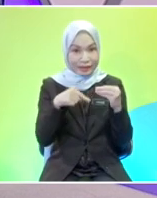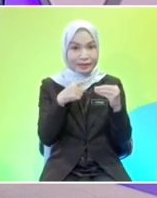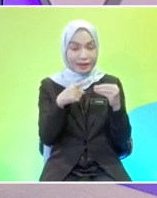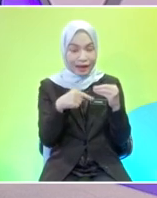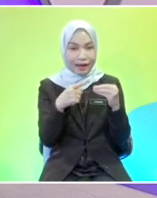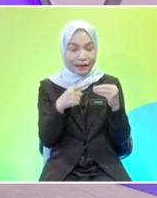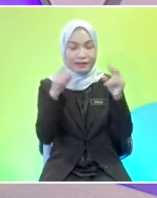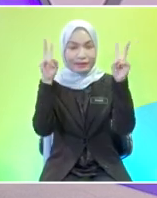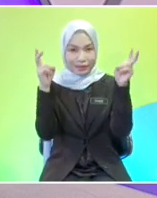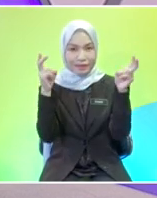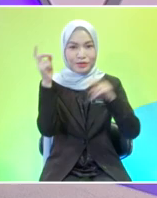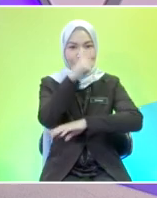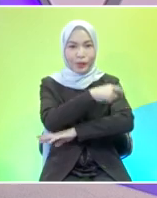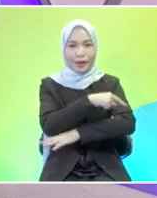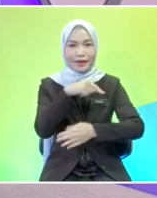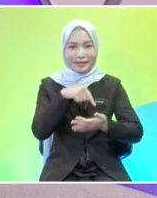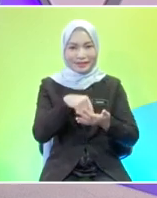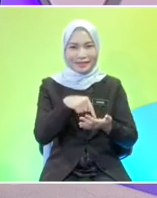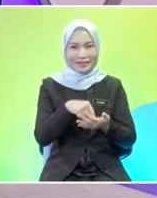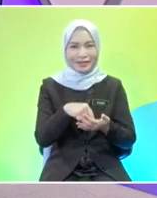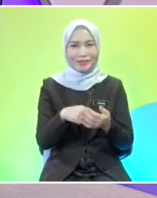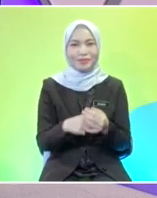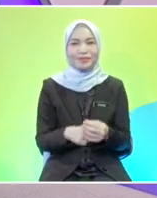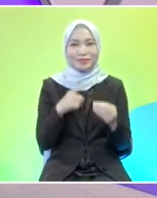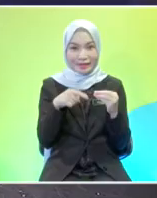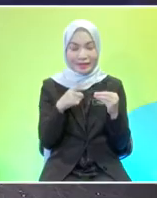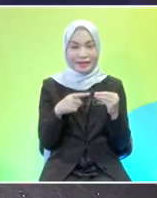beberapa hari yang berkaitan dengan sambutan hari lahir